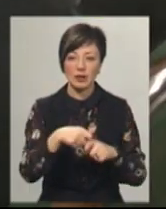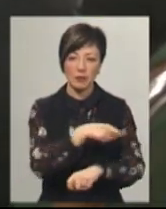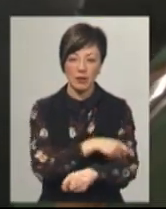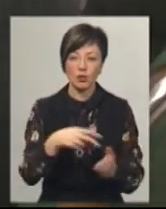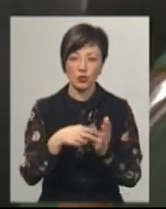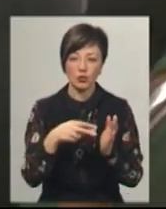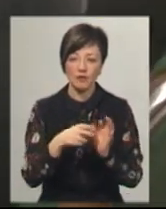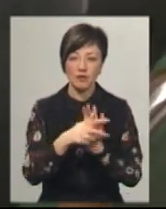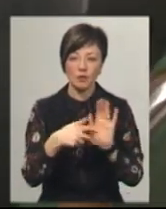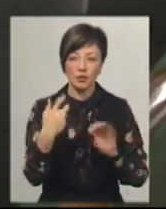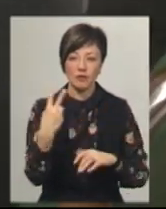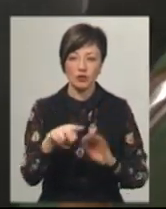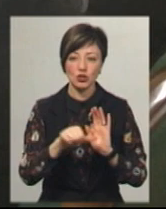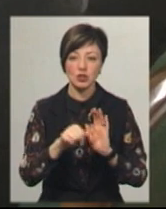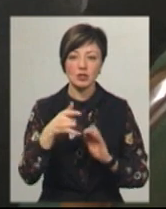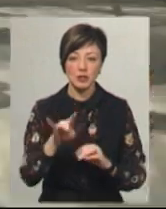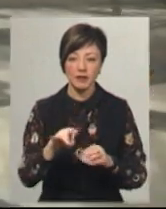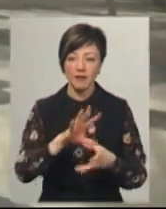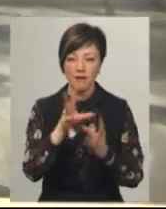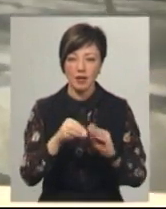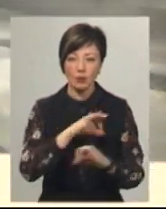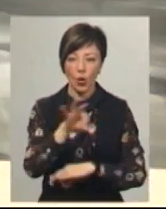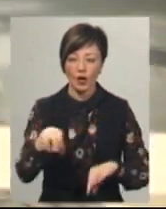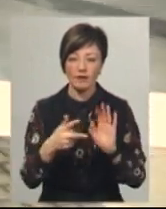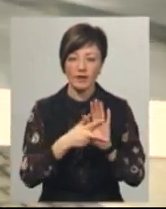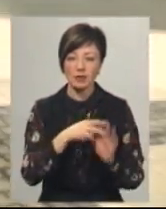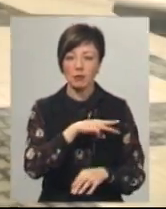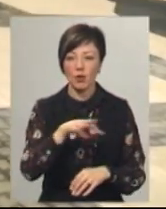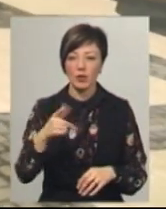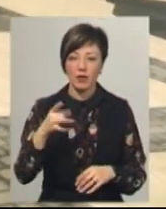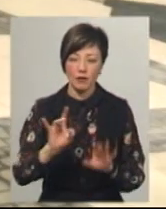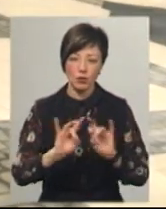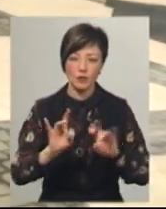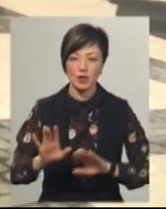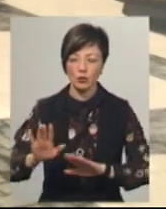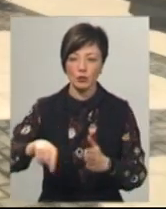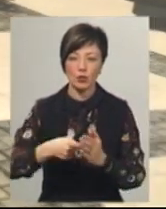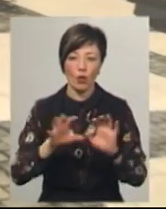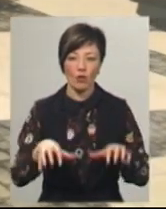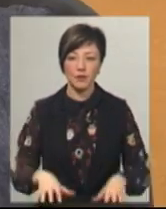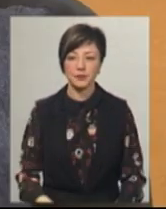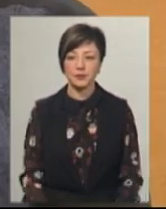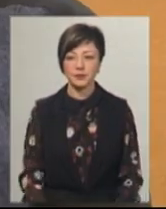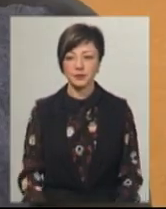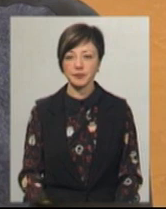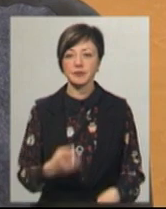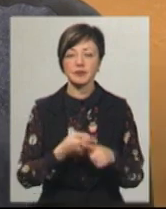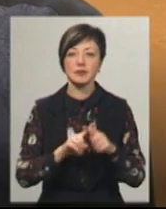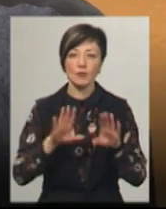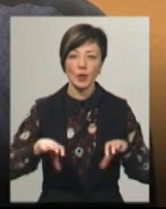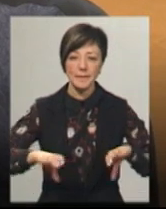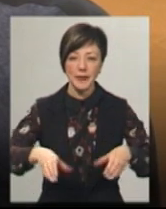такої плитки коштує 826 гривень. Весь проєкт вартуватиме 8 мільйонів гривень, розповів заступник міського голови Сергій Бабій. Це буде